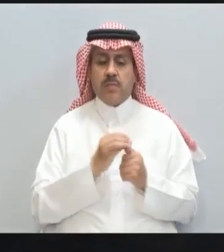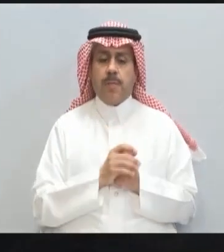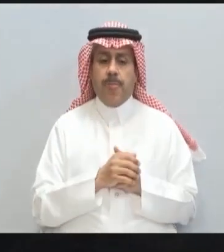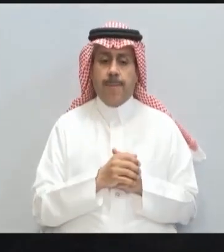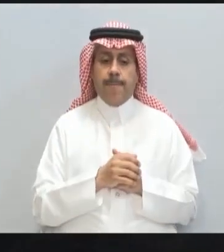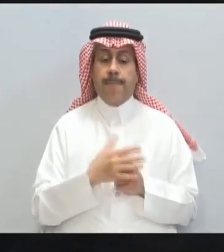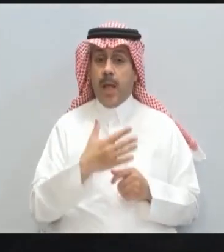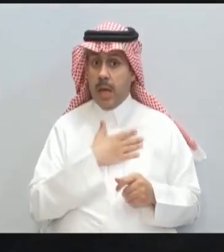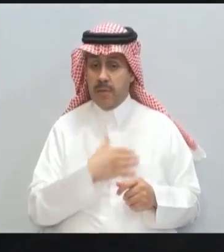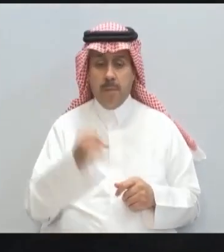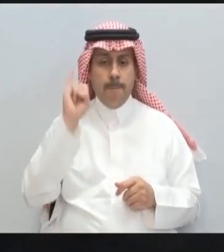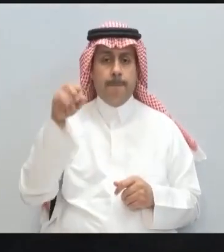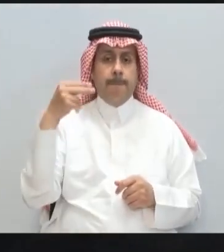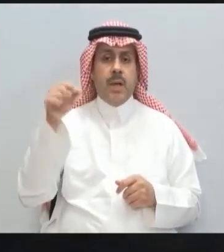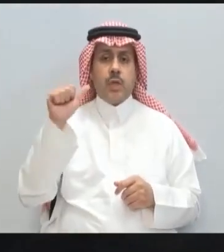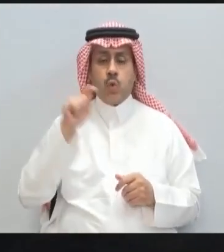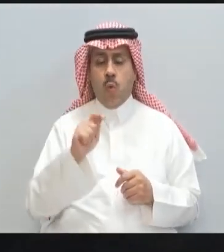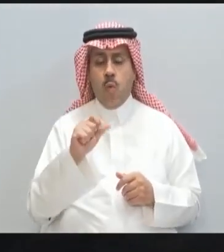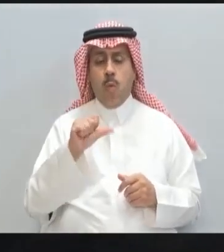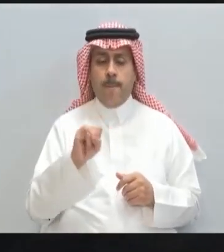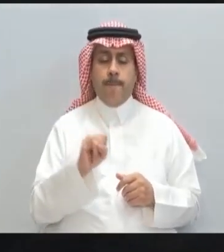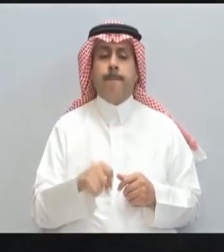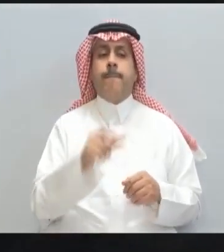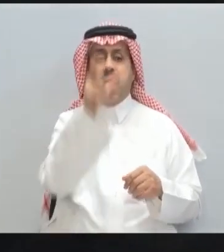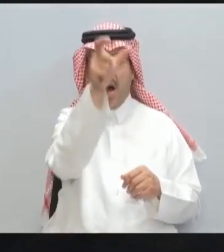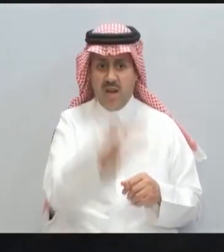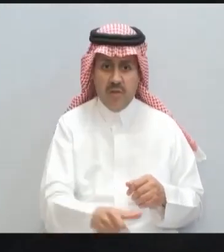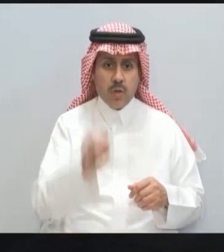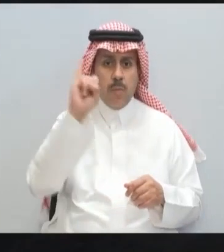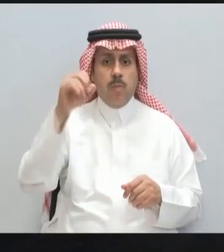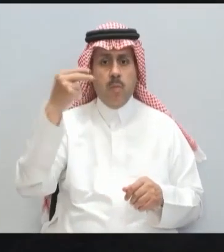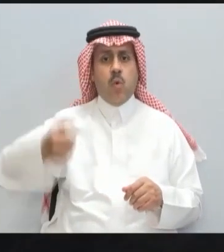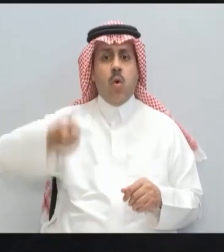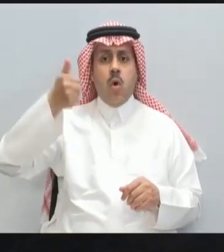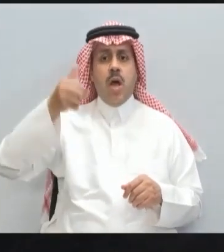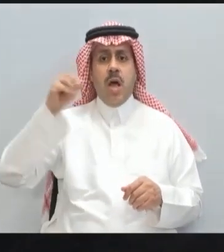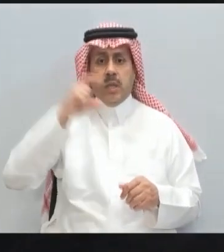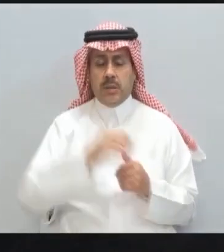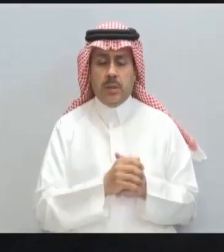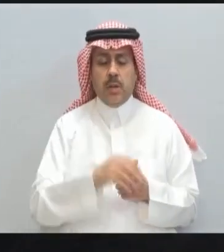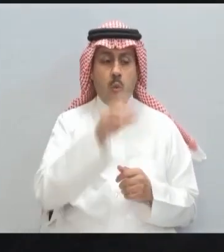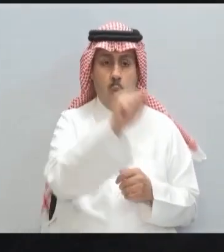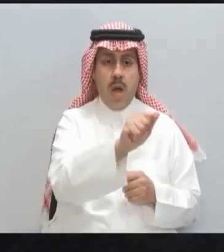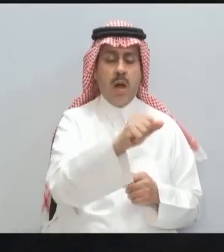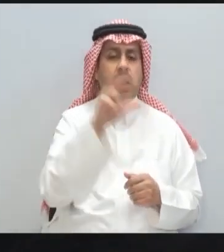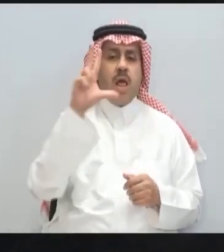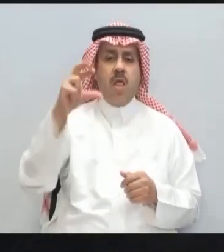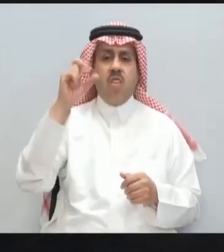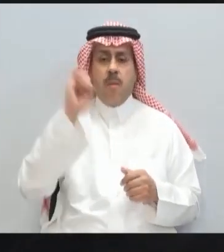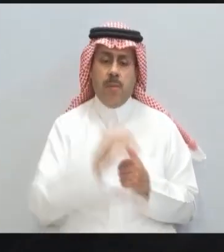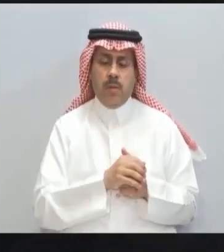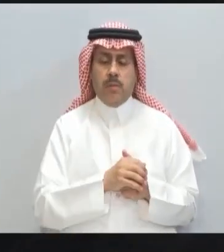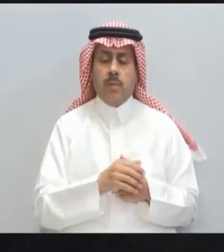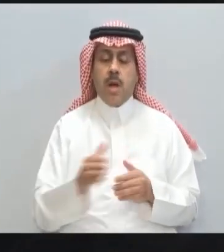الانفس المعصومه في الاسلام انفس المعاهدين وكذلك اهل الذمه والمستامن فعن عبد الله بن عمرو بن